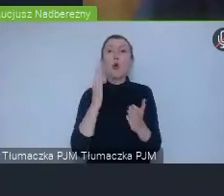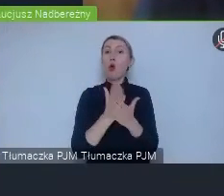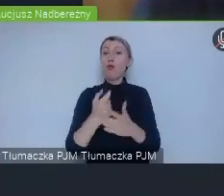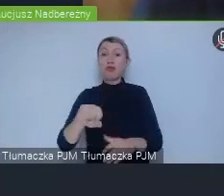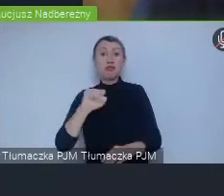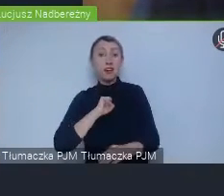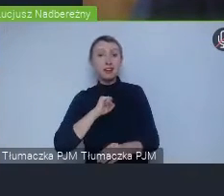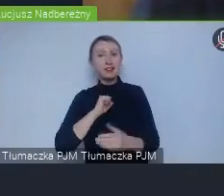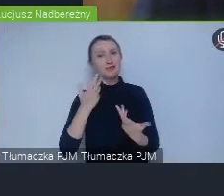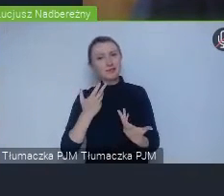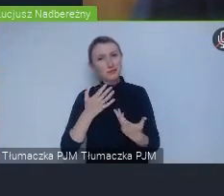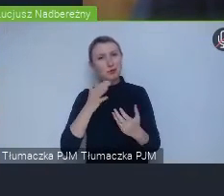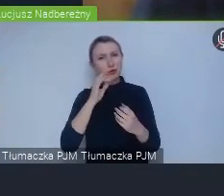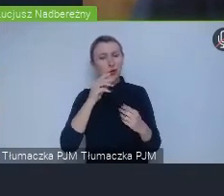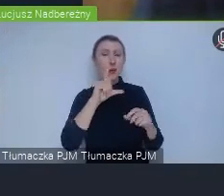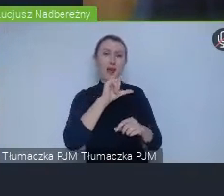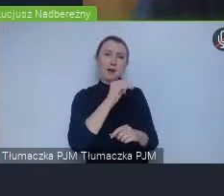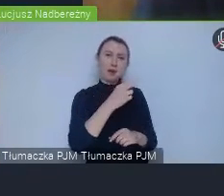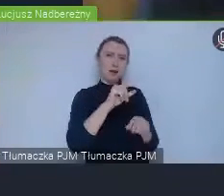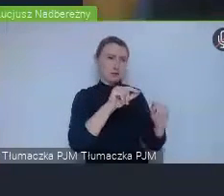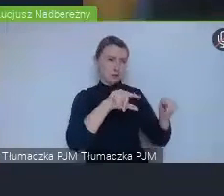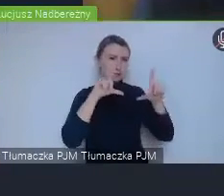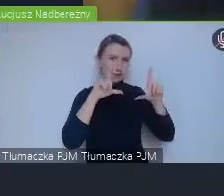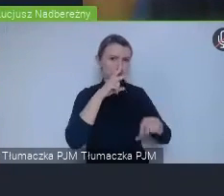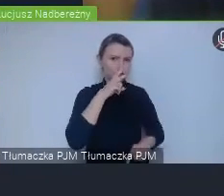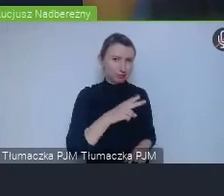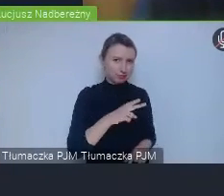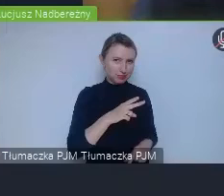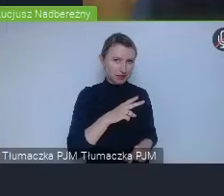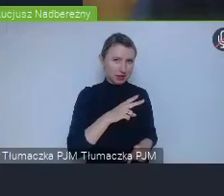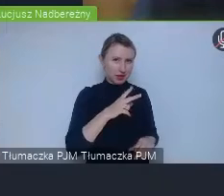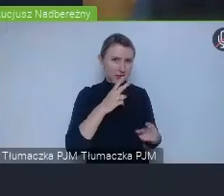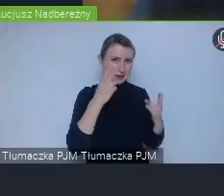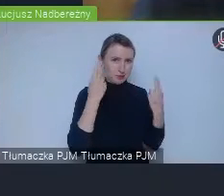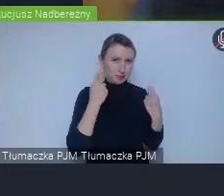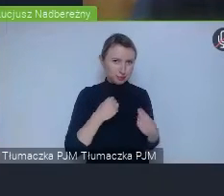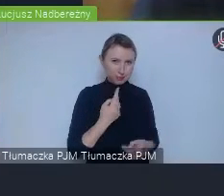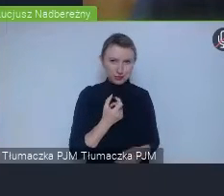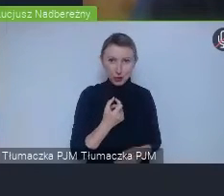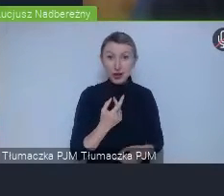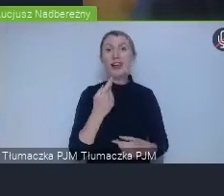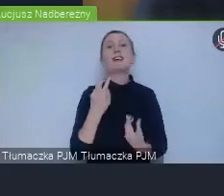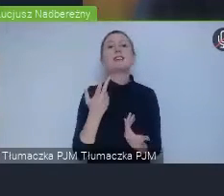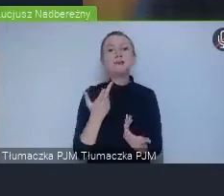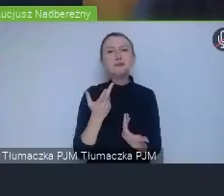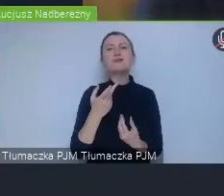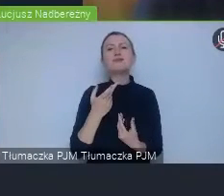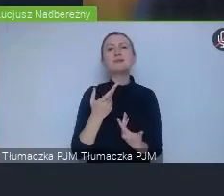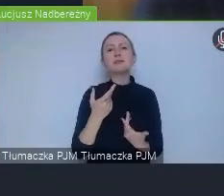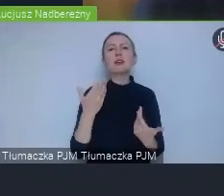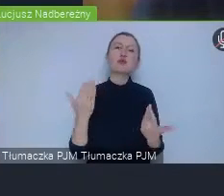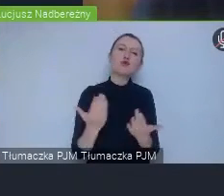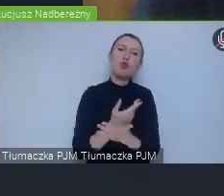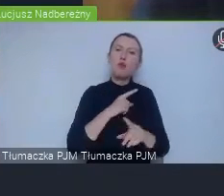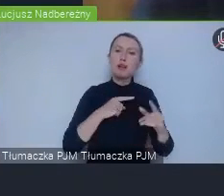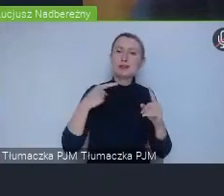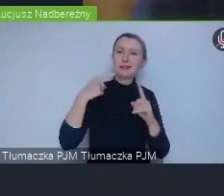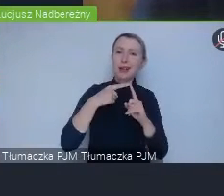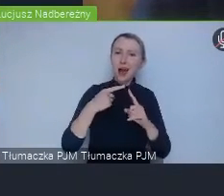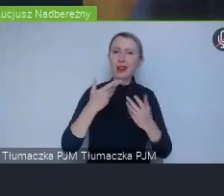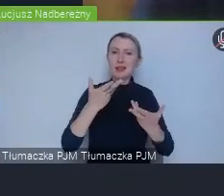fajnie, to wtedy dobrze otworzyć MRL-a i, że tak powiem, trochę zejść na ziemię albo wyznaczyć sobie nowe cele.